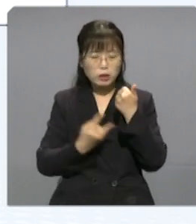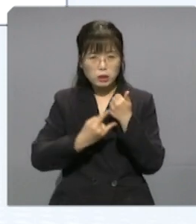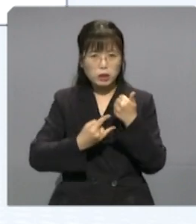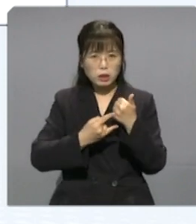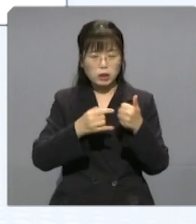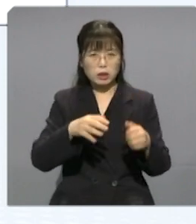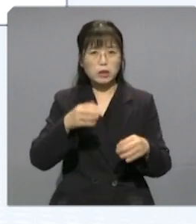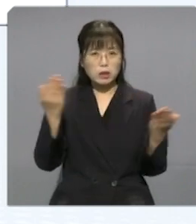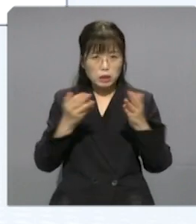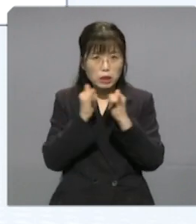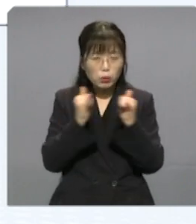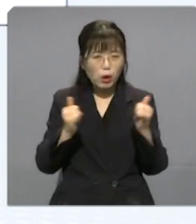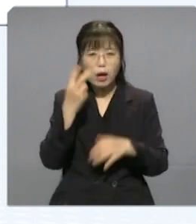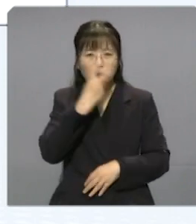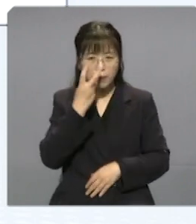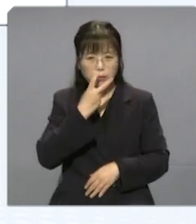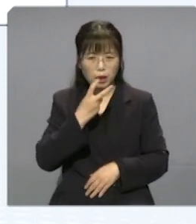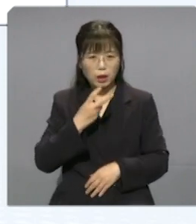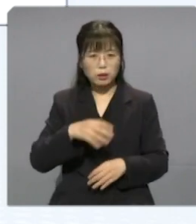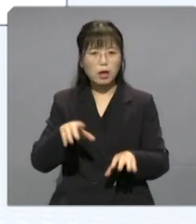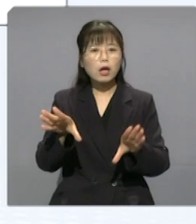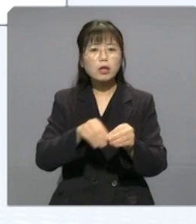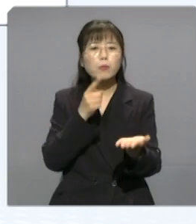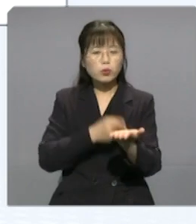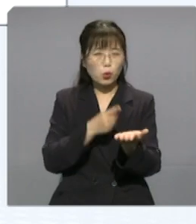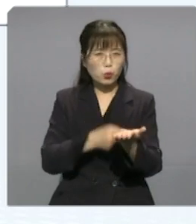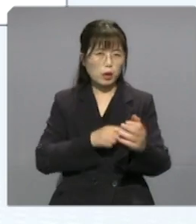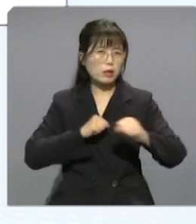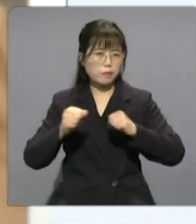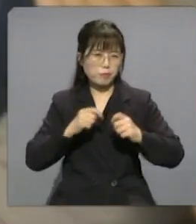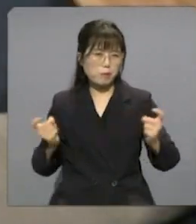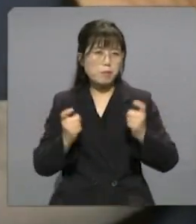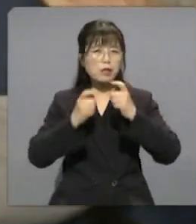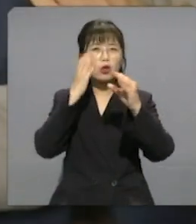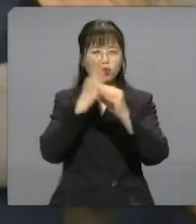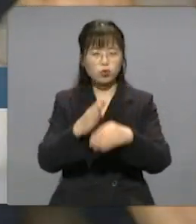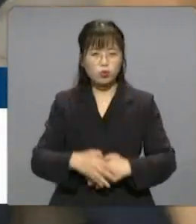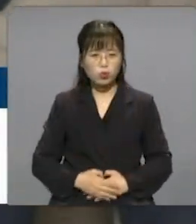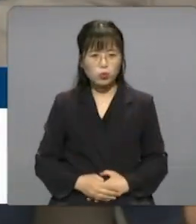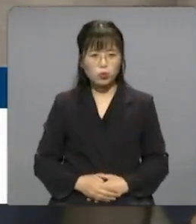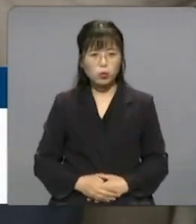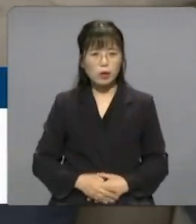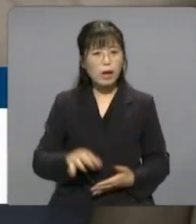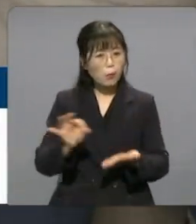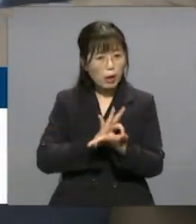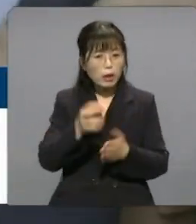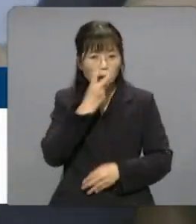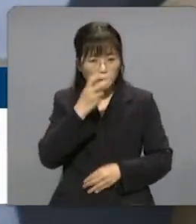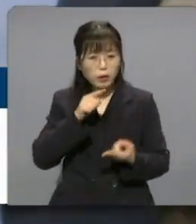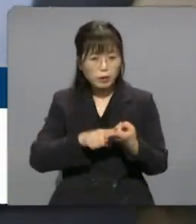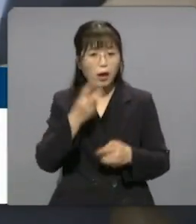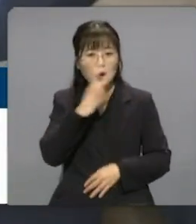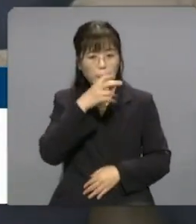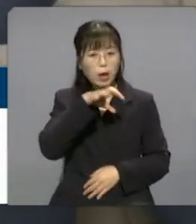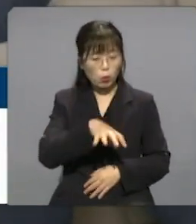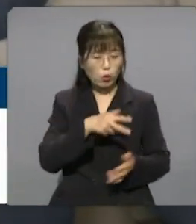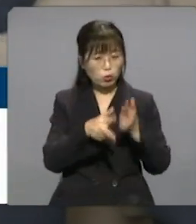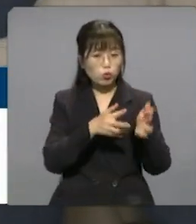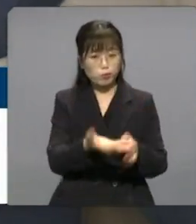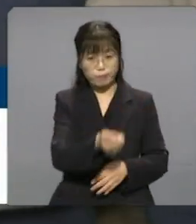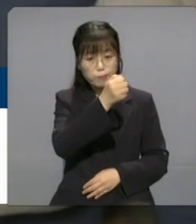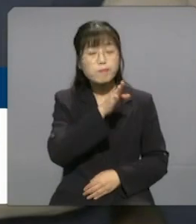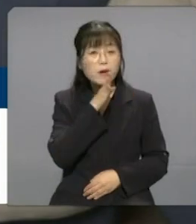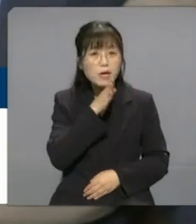감사는 사무총장이 실시한다고 돼 있다고 맞서고 있습니다. 회계 감찰이나 이런 부분은 당연히 감사원의 기구일